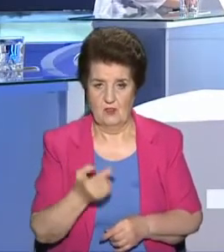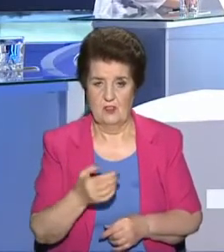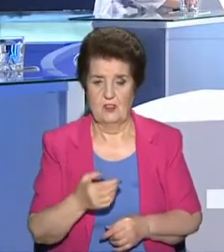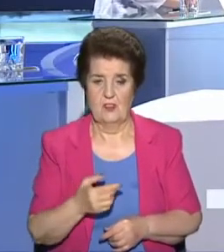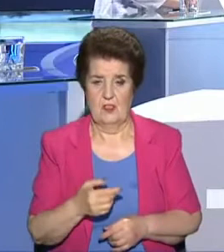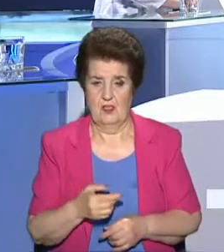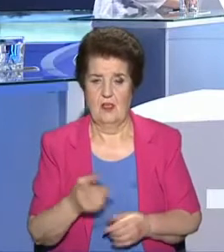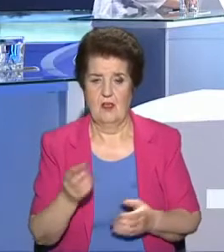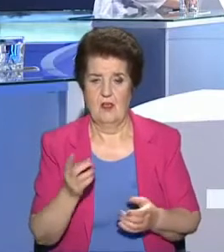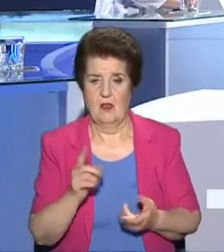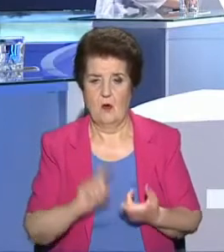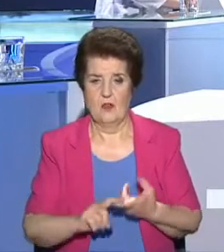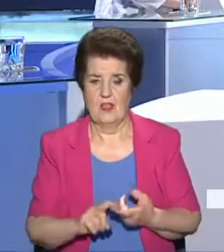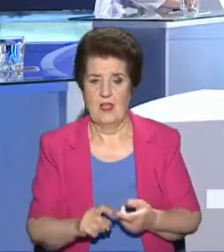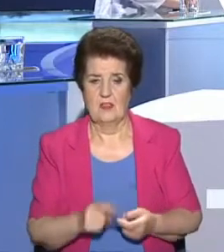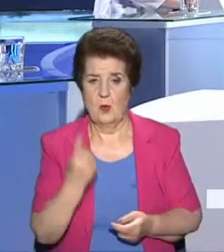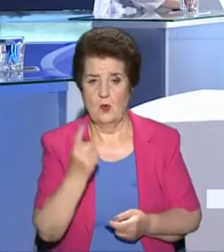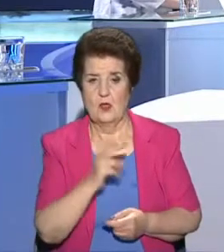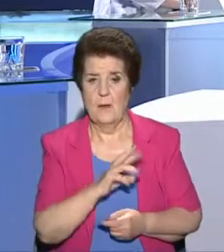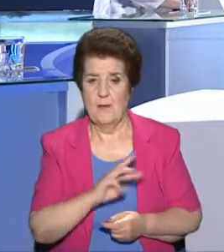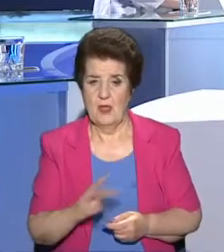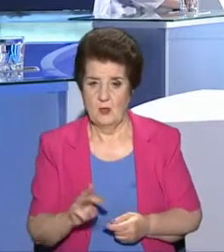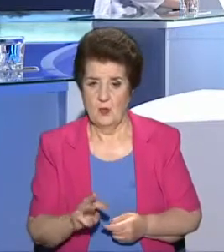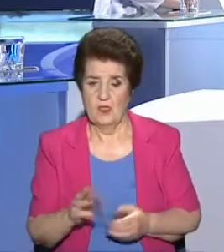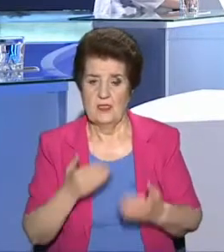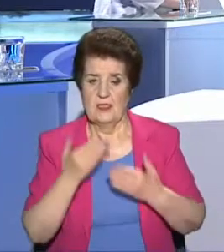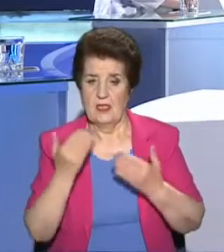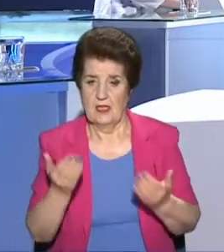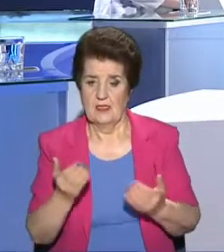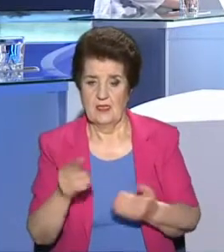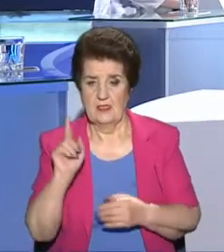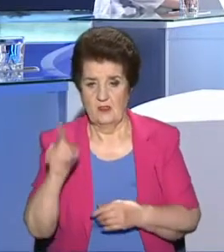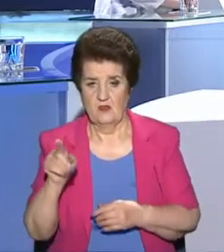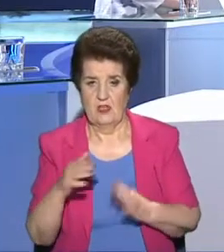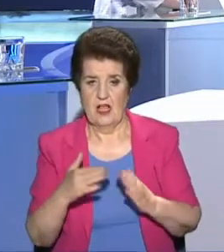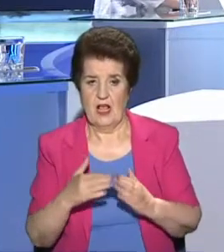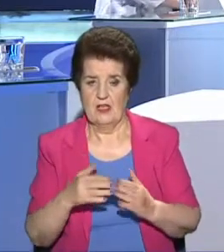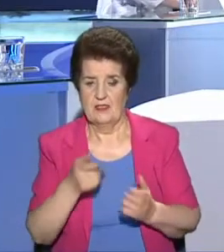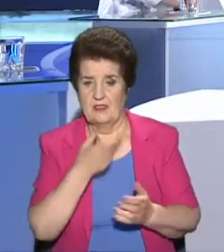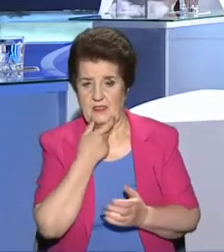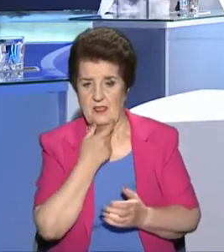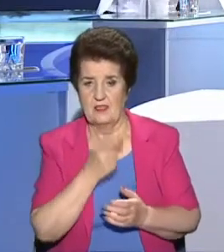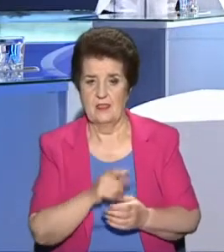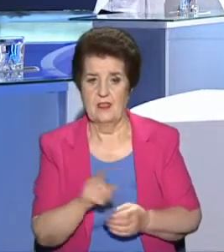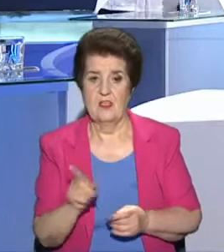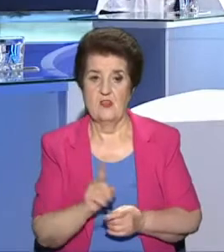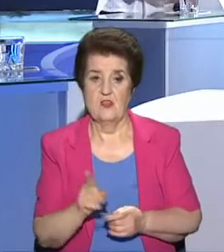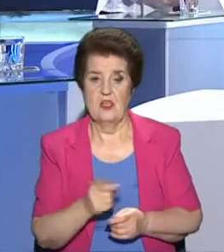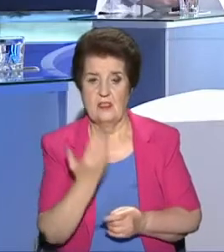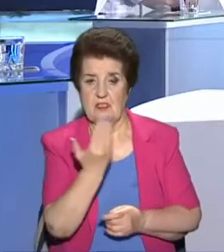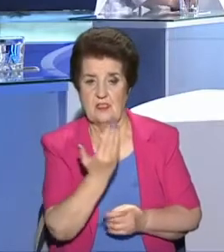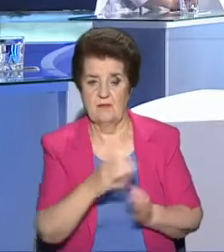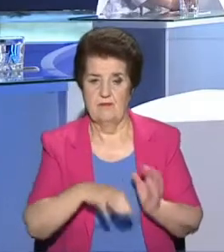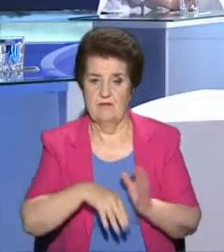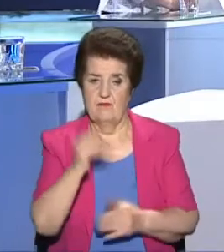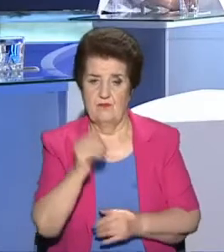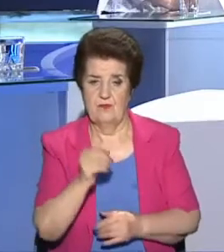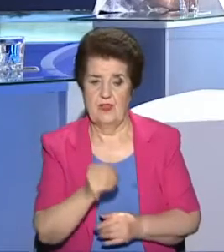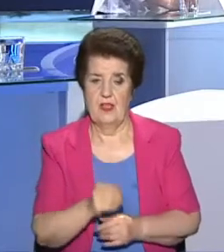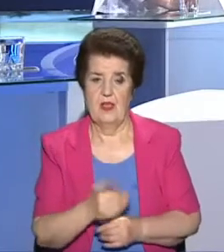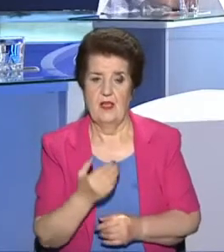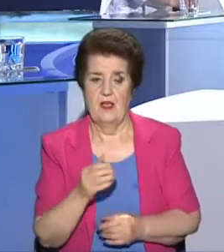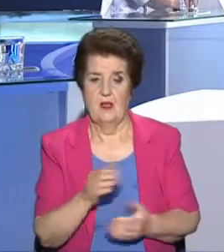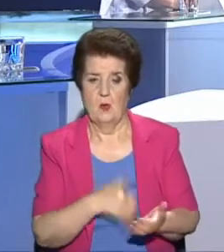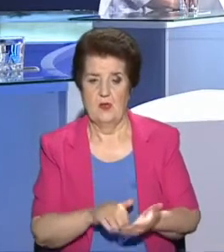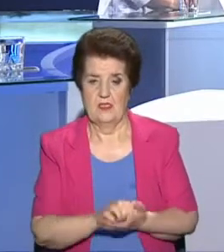contează doamna avut o aveți unul la dispoziție să vă adresați celor de acasă deci ar trebui să voteze anume pentru Partidul unității